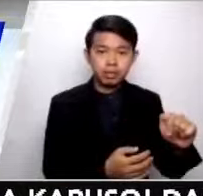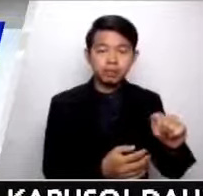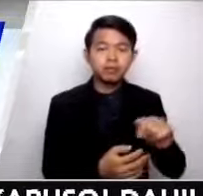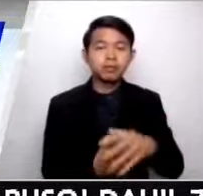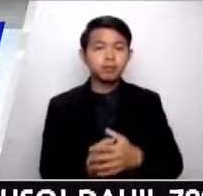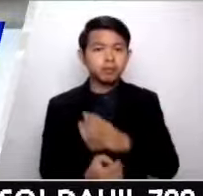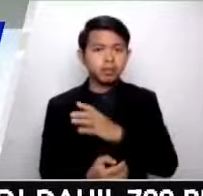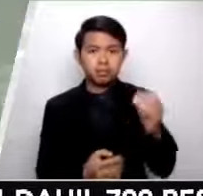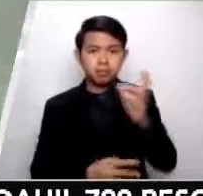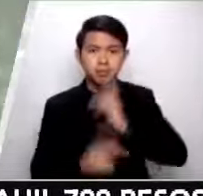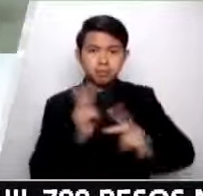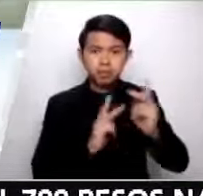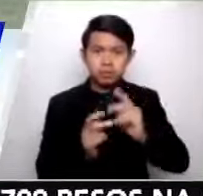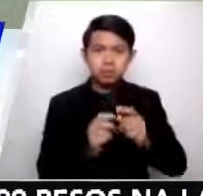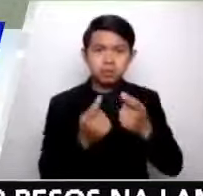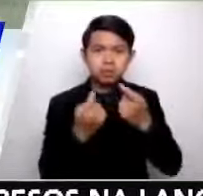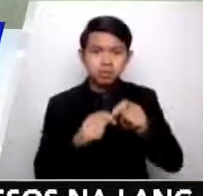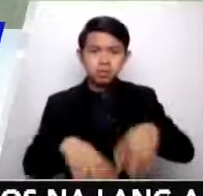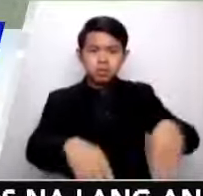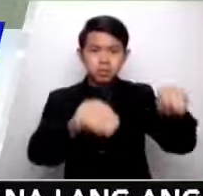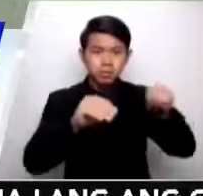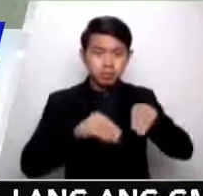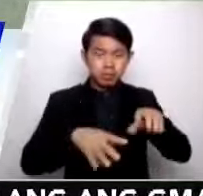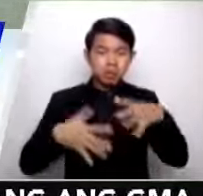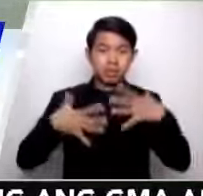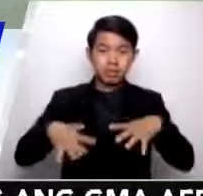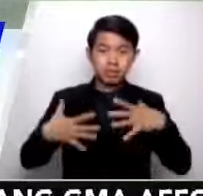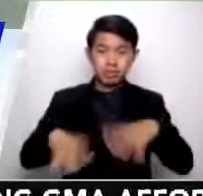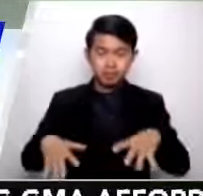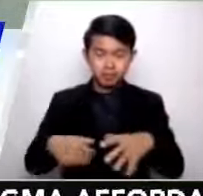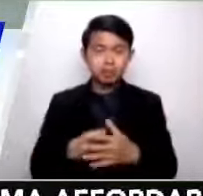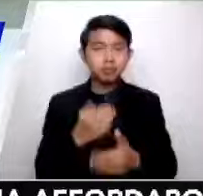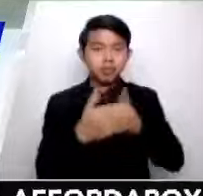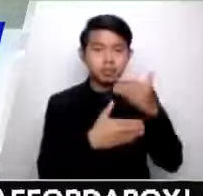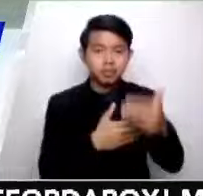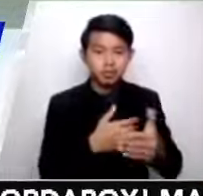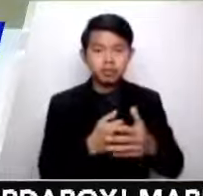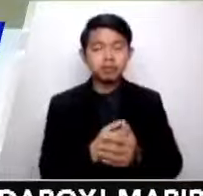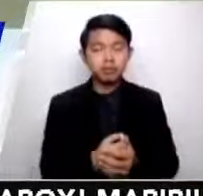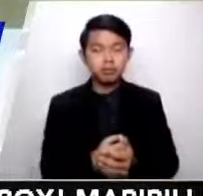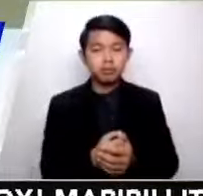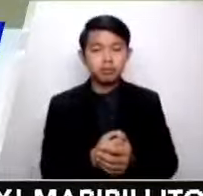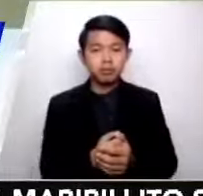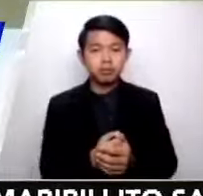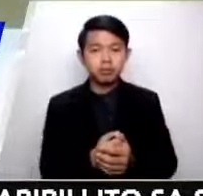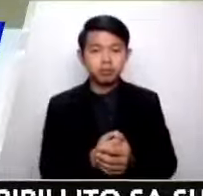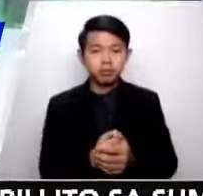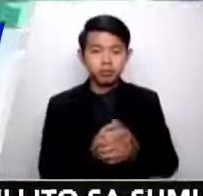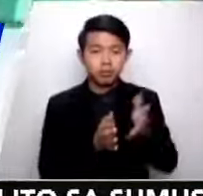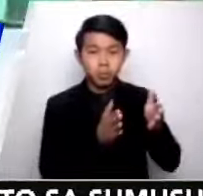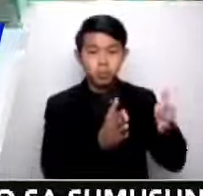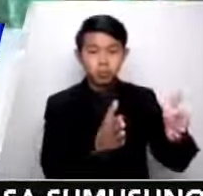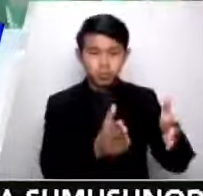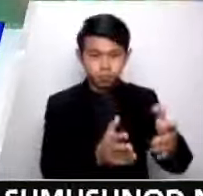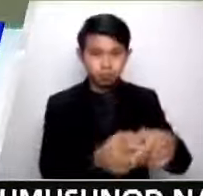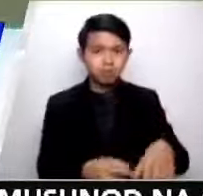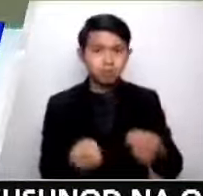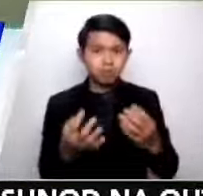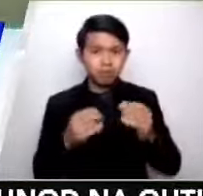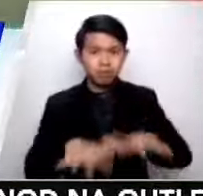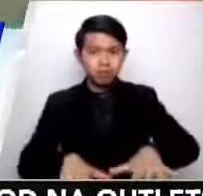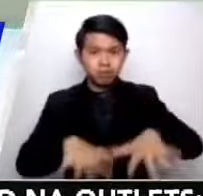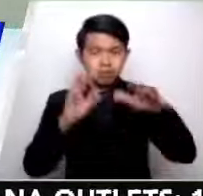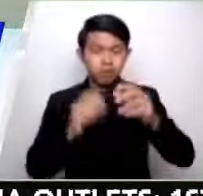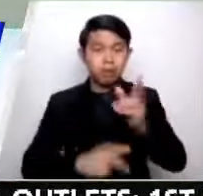residente. Sa bayan ng Milaor, binura ng baha ang kalsada. Maraming residente ang nasa second floor ng mga